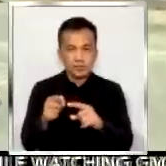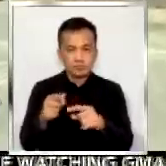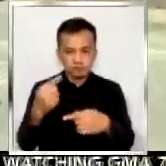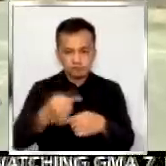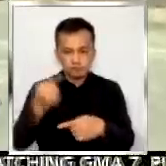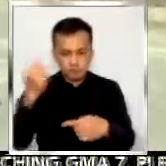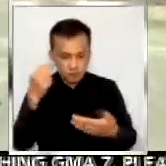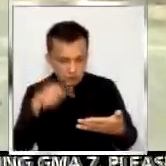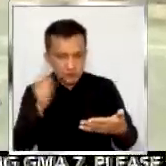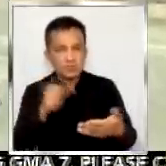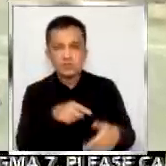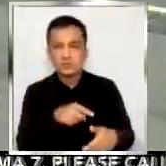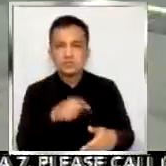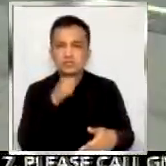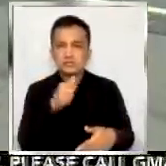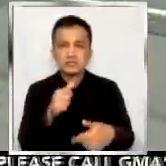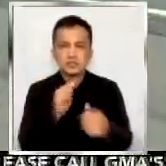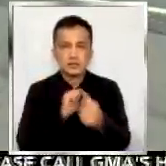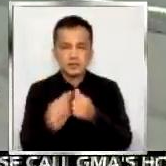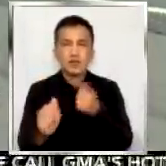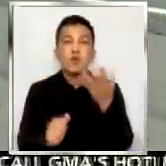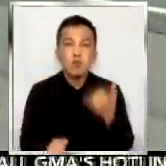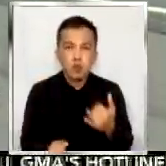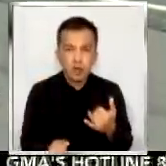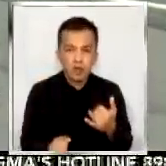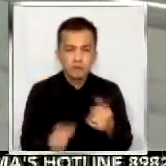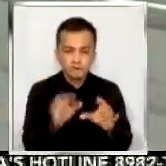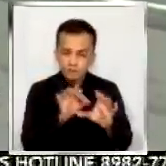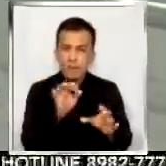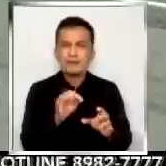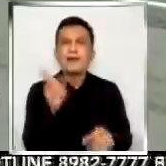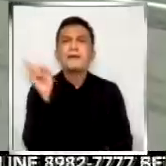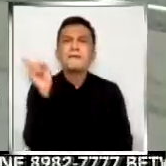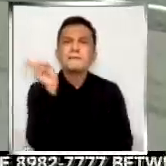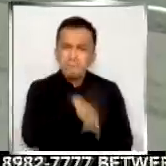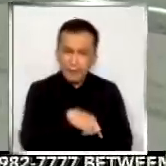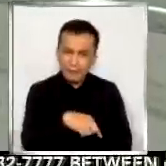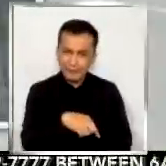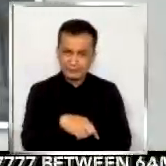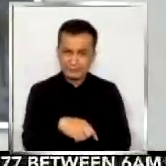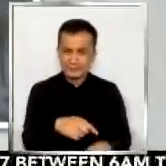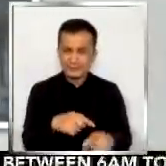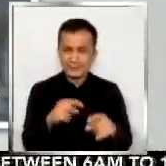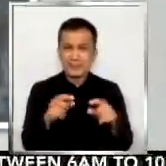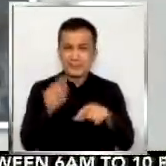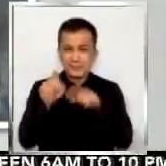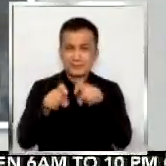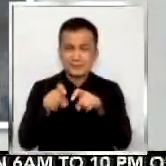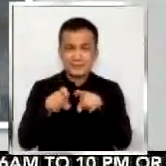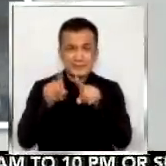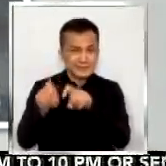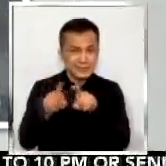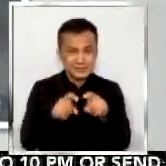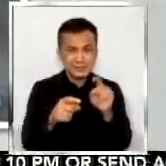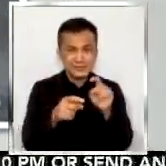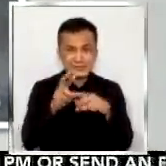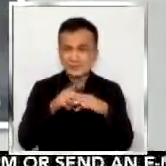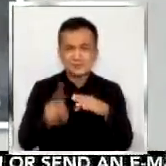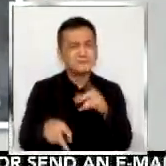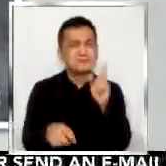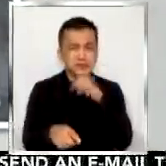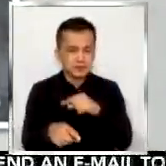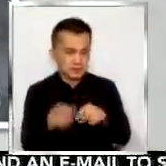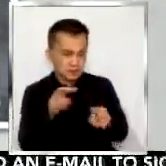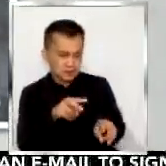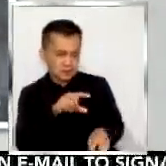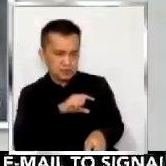hindi na sila nakalagpas matapos mabistong peke ang ipresenta nilang antigen test results. Ayon sa pulisya, napansin nilang scan lang ang pirma